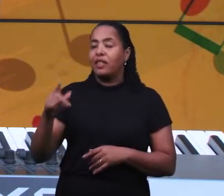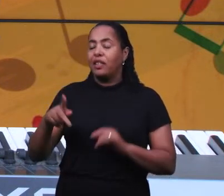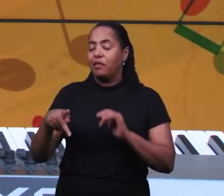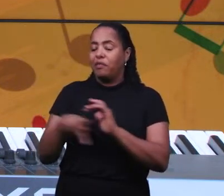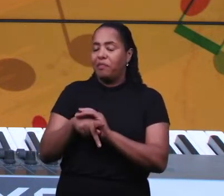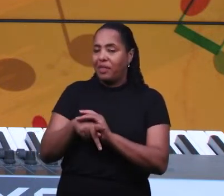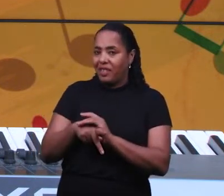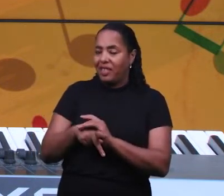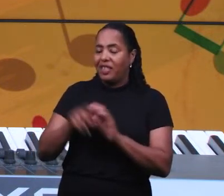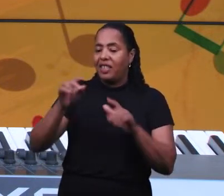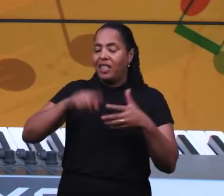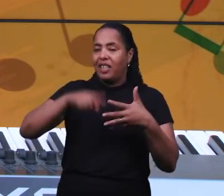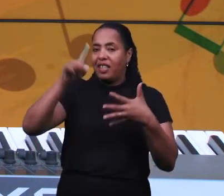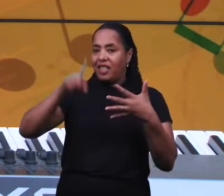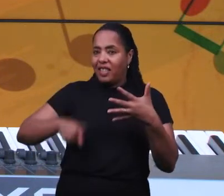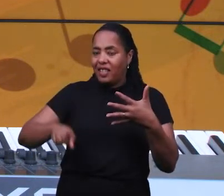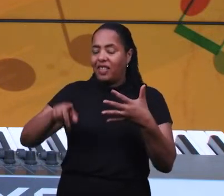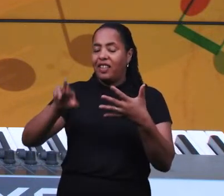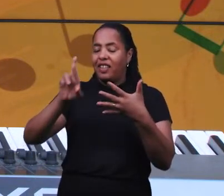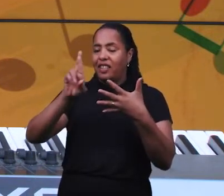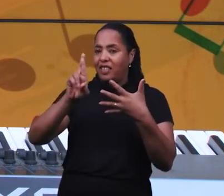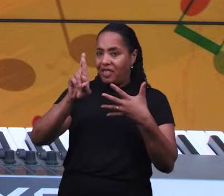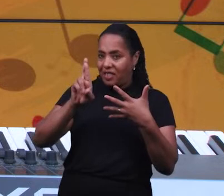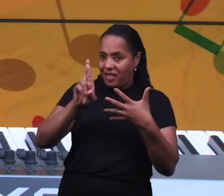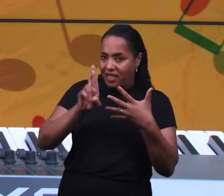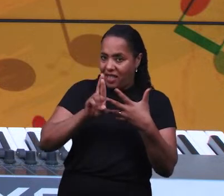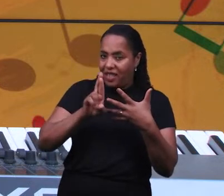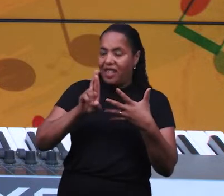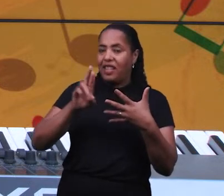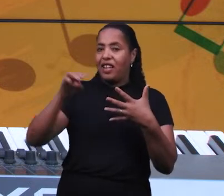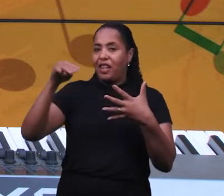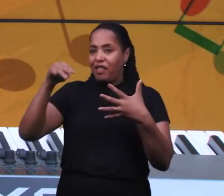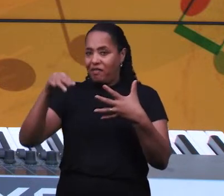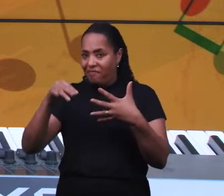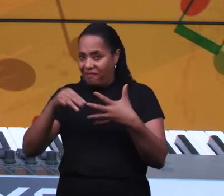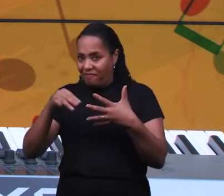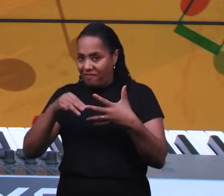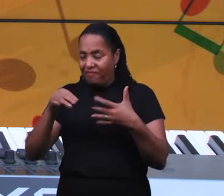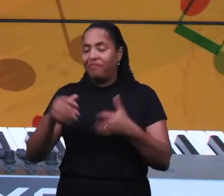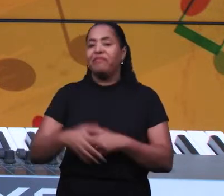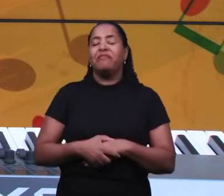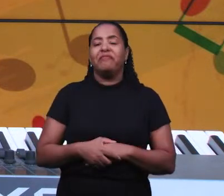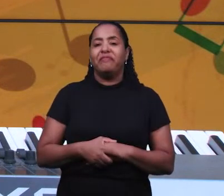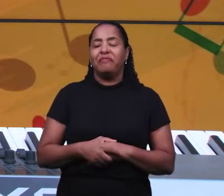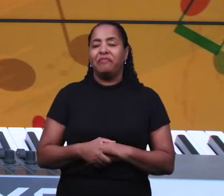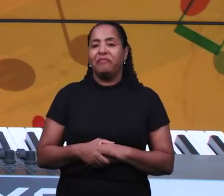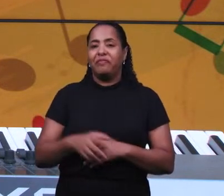qu'on apprenne parce qu'il a fait partie de la gamme de ré majeur. Donc on va faire ici